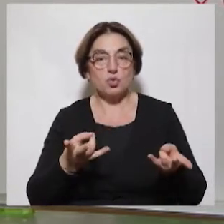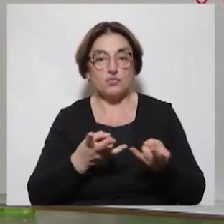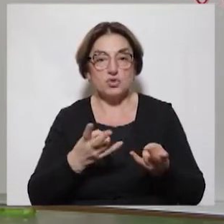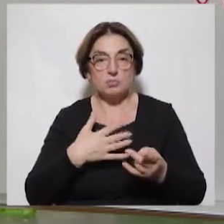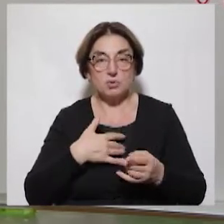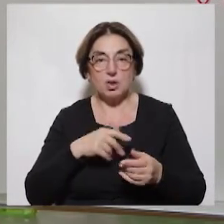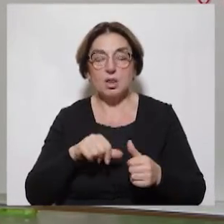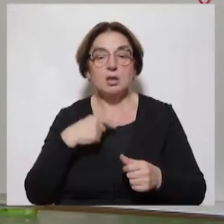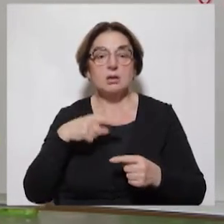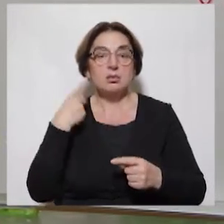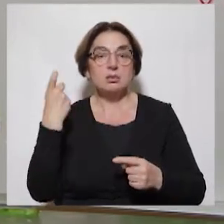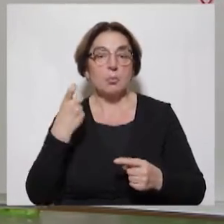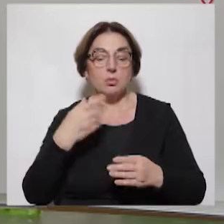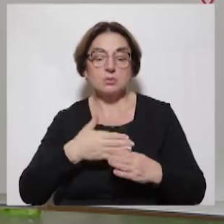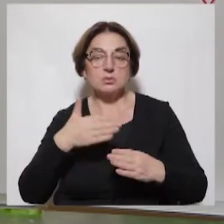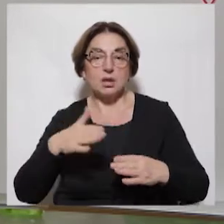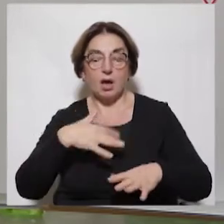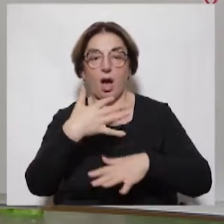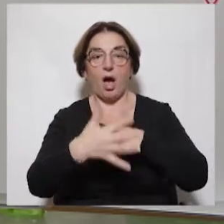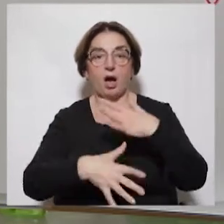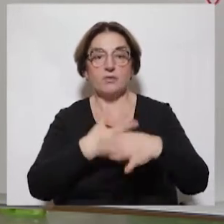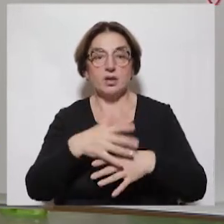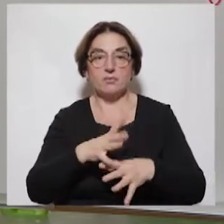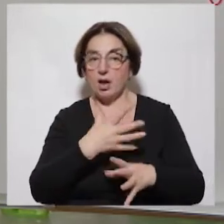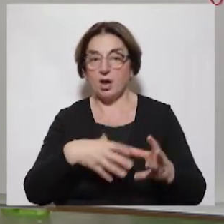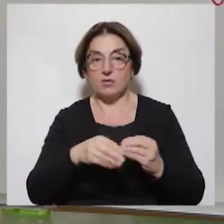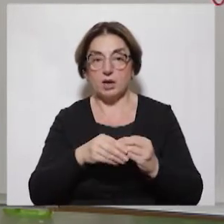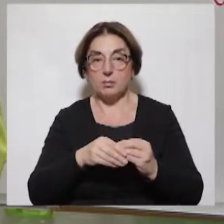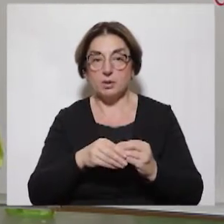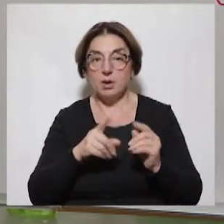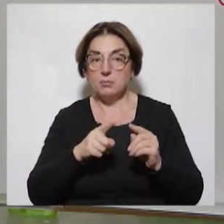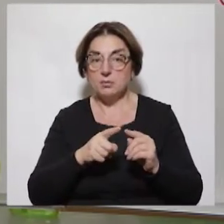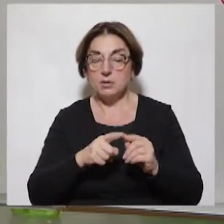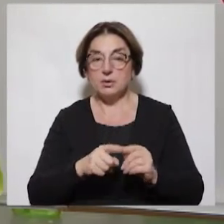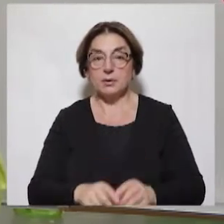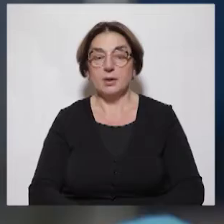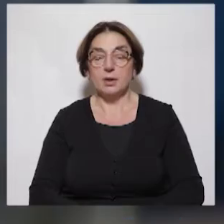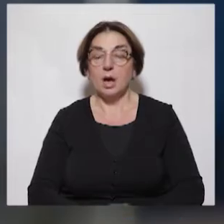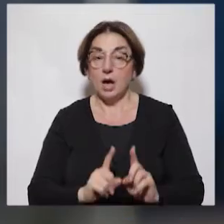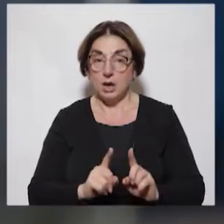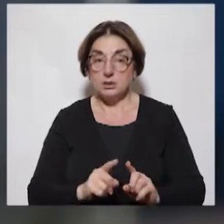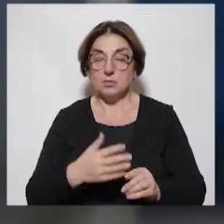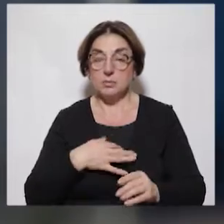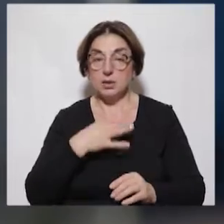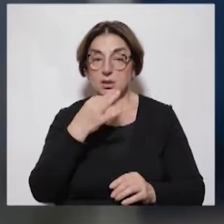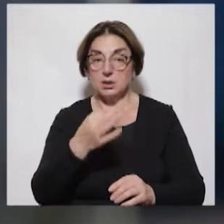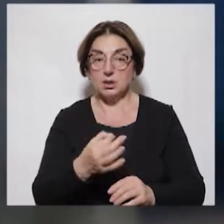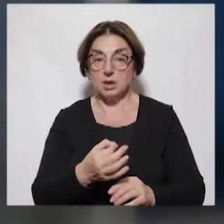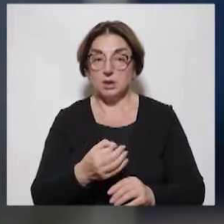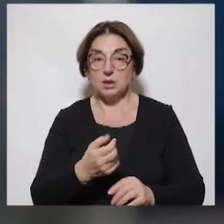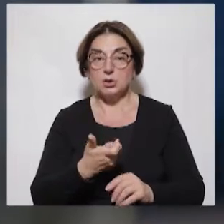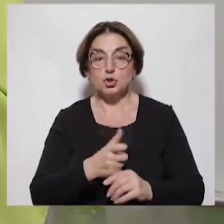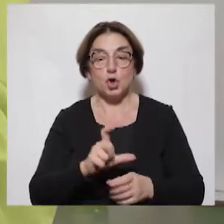წარიმართოს ჩვენ და დამოუკიდებლად და ჩვენ აუცილებლად უნდა ლოკალურად მოვახდინოთ მისი გადაჭრა. ასევე მინდა გითხრათ,